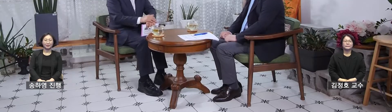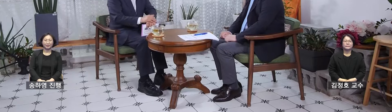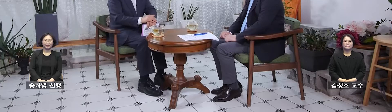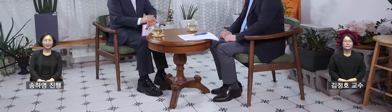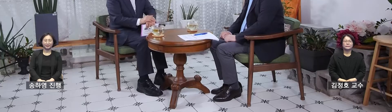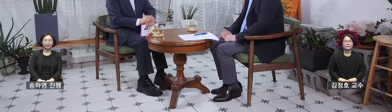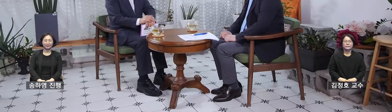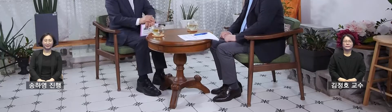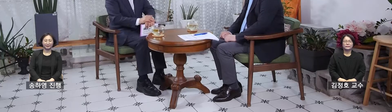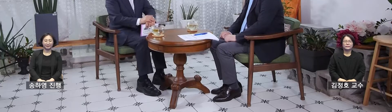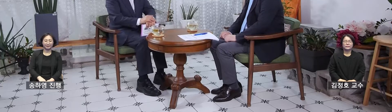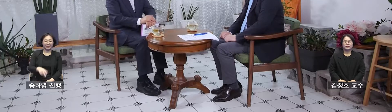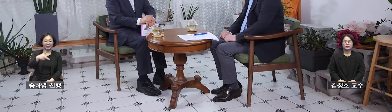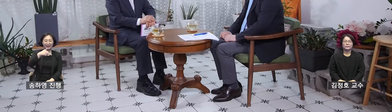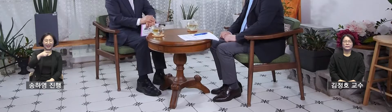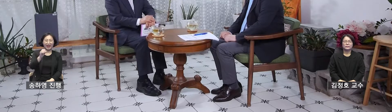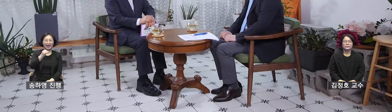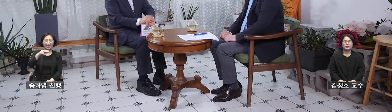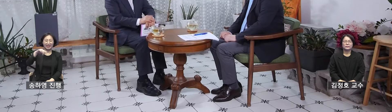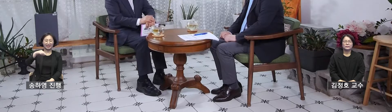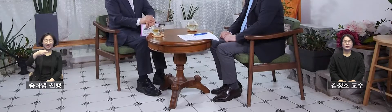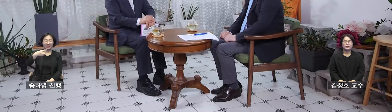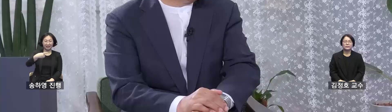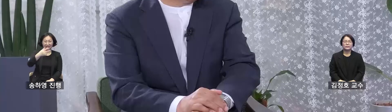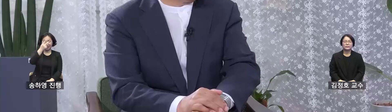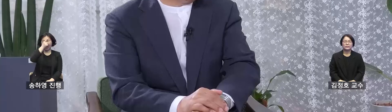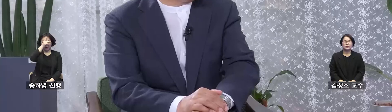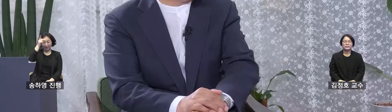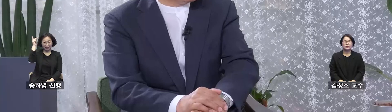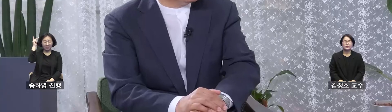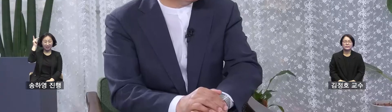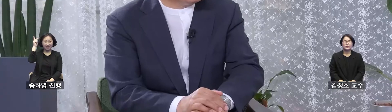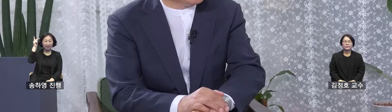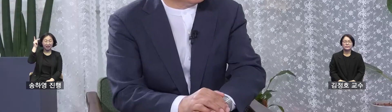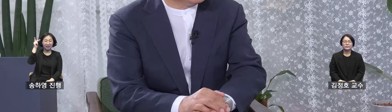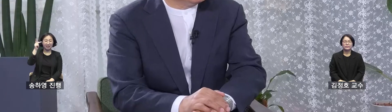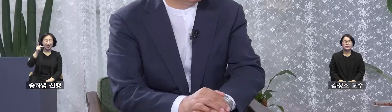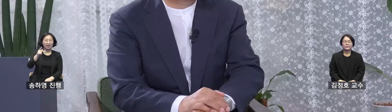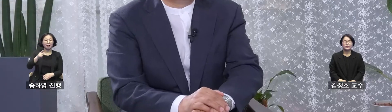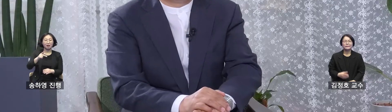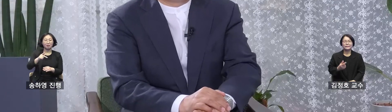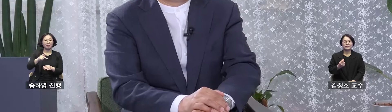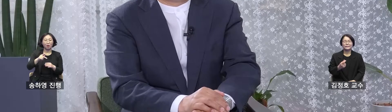지금 이제 카이스트의 네. 전기 및 전자공학부 교수님으로